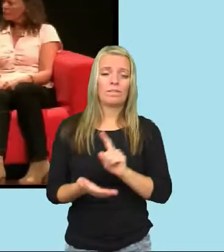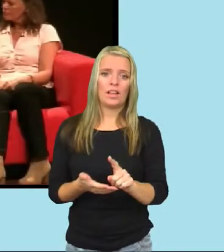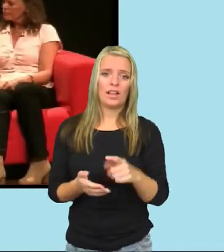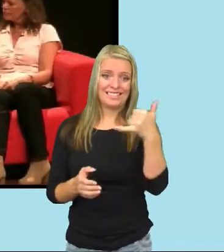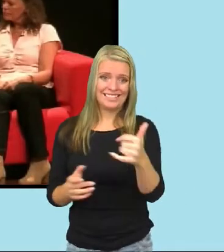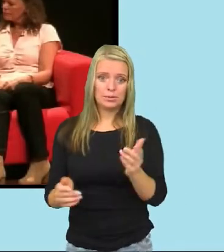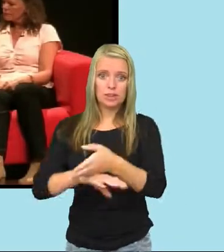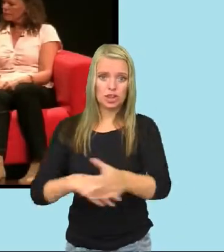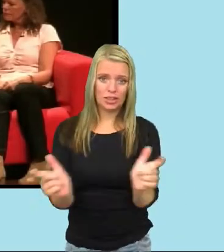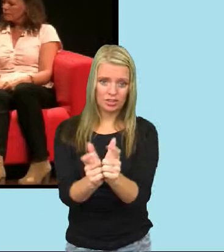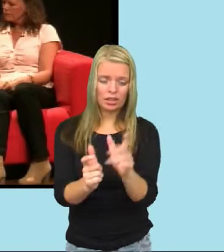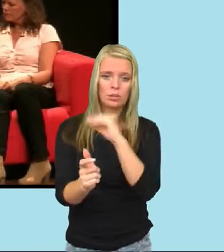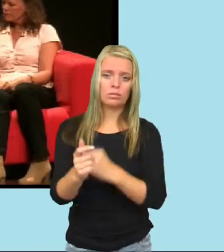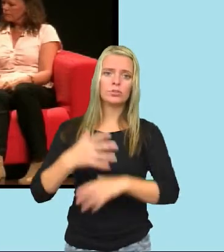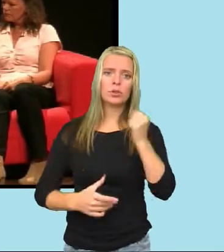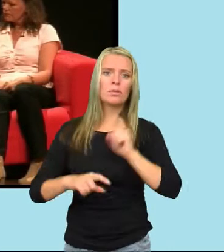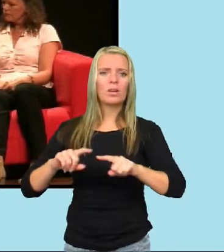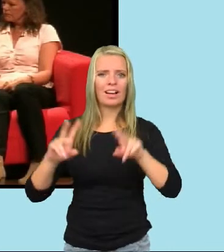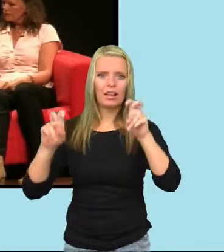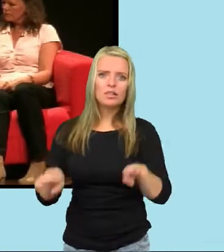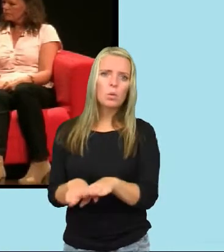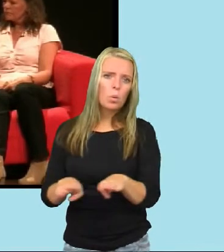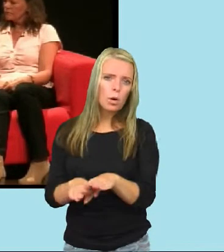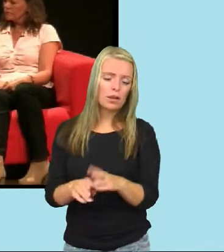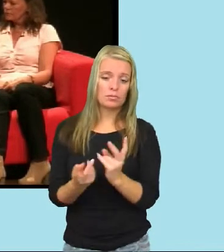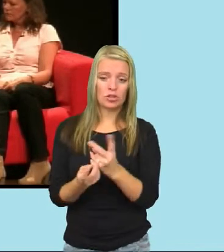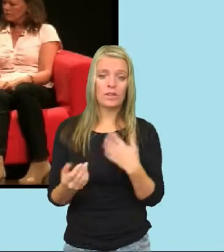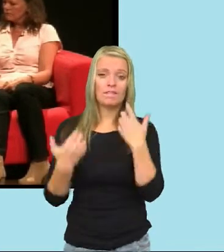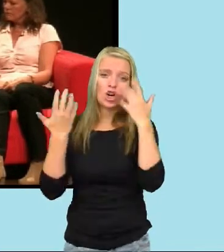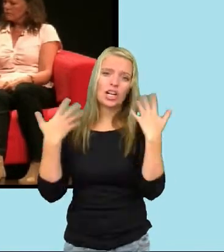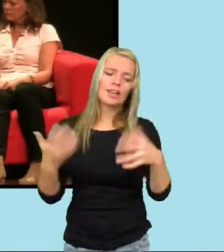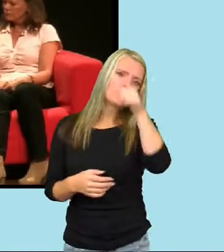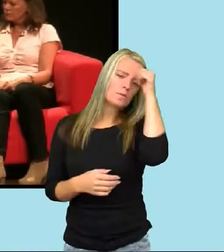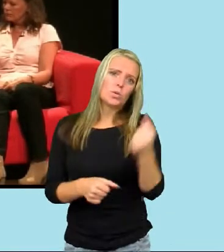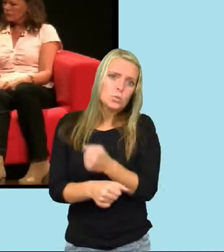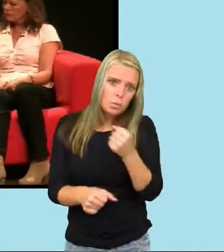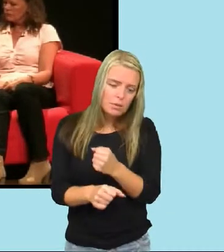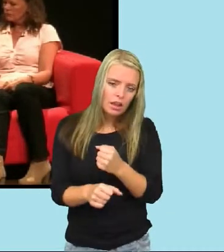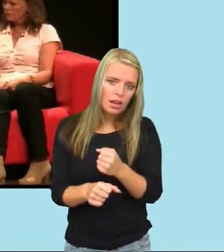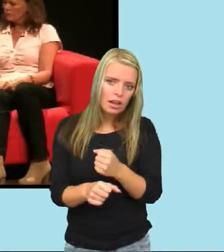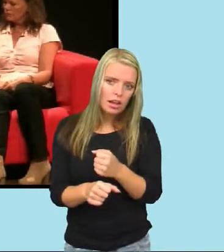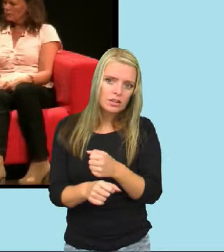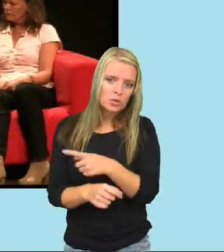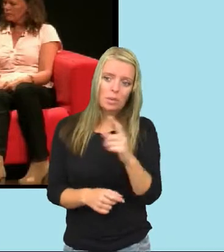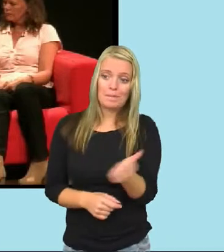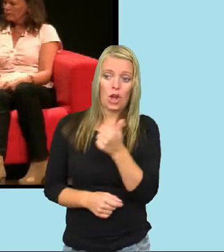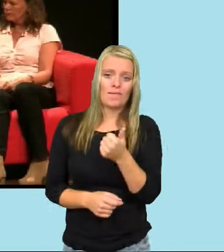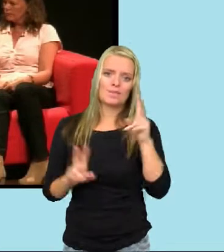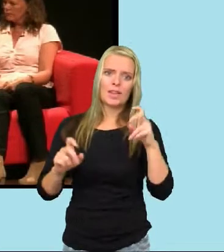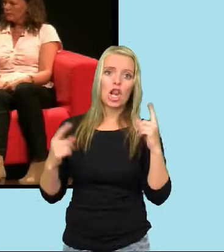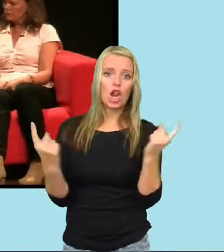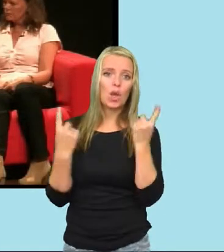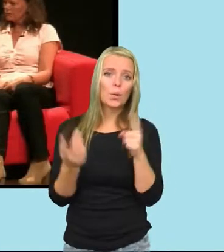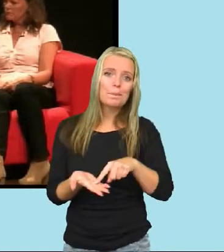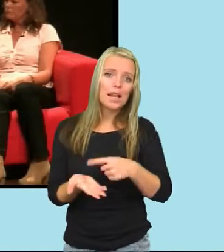som gör att vardagen är så jobbig på något sätt. Så hon behöver lyckopiller i de sammanhangen för att liksom